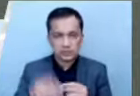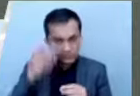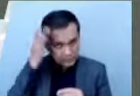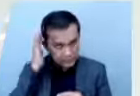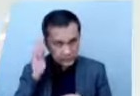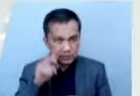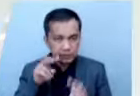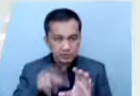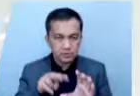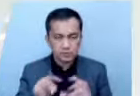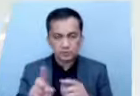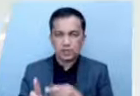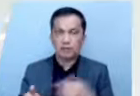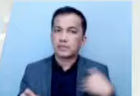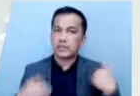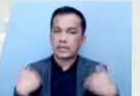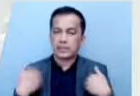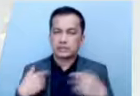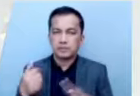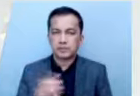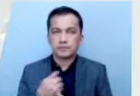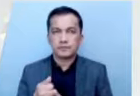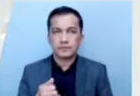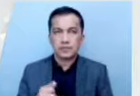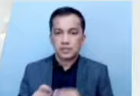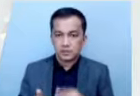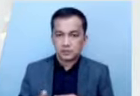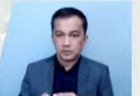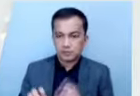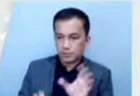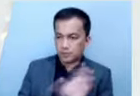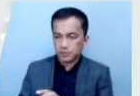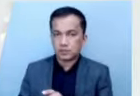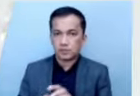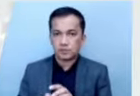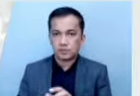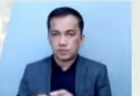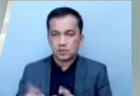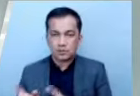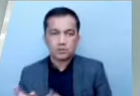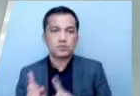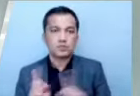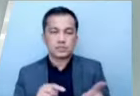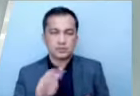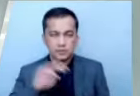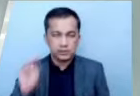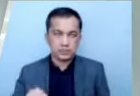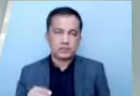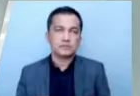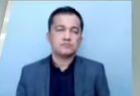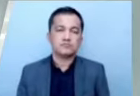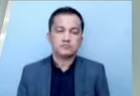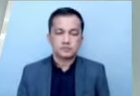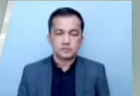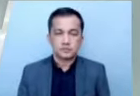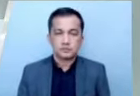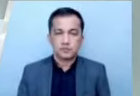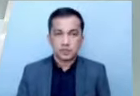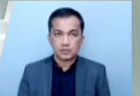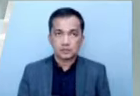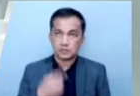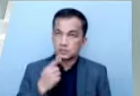edad na biktima. Pinilit din daw niyang bumiyahe pa Maynila ang biktima. Ang sinasabi nito ni alias Charles